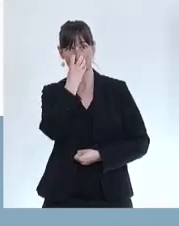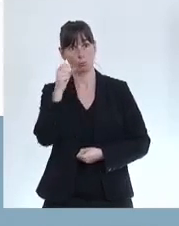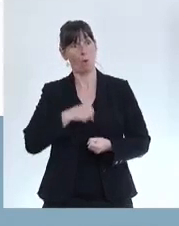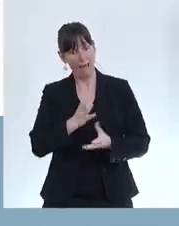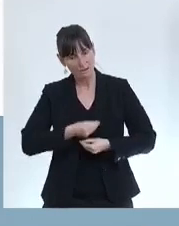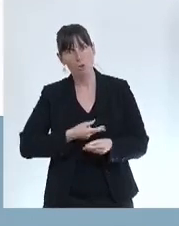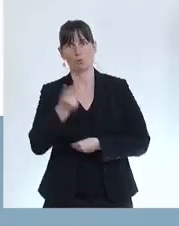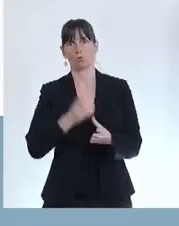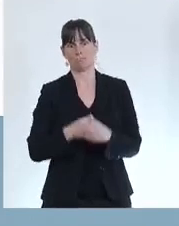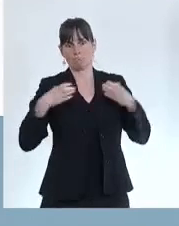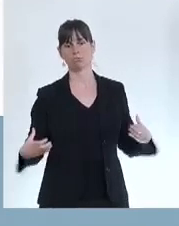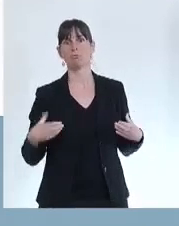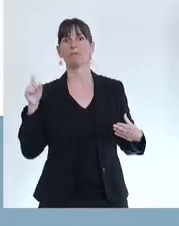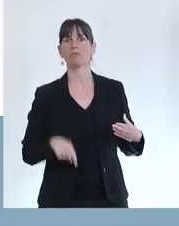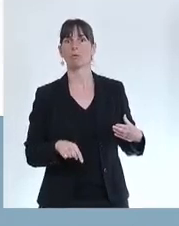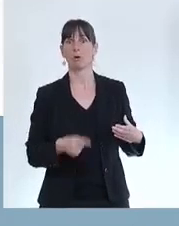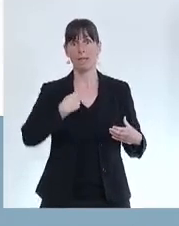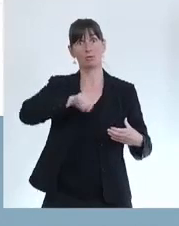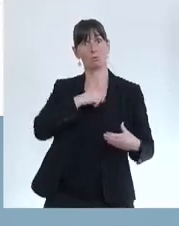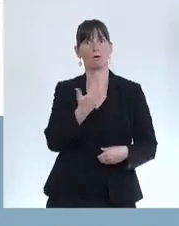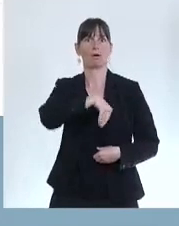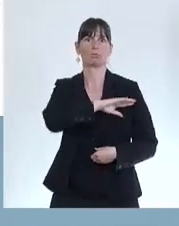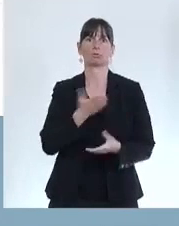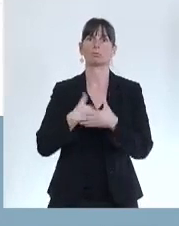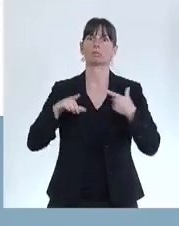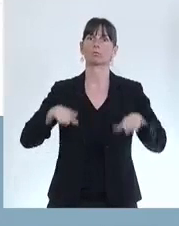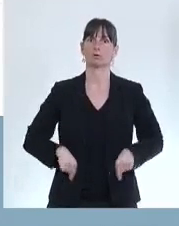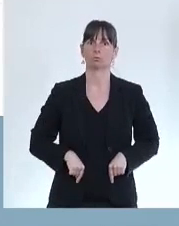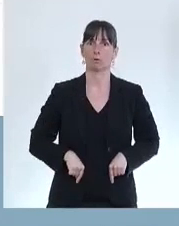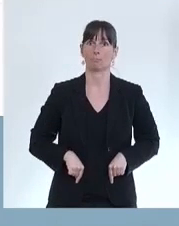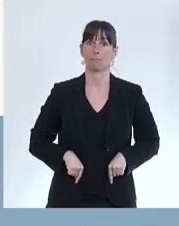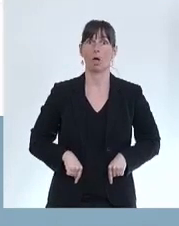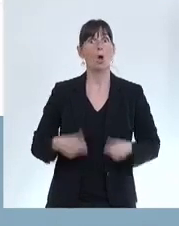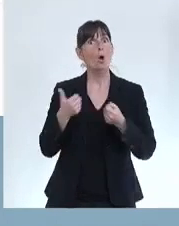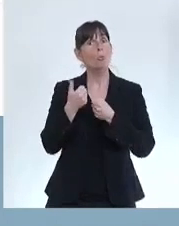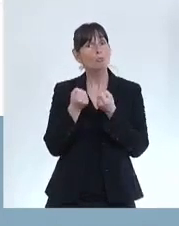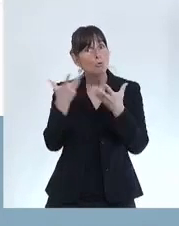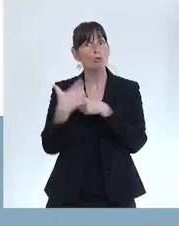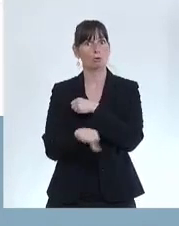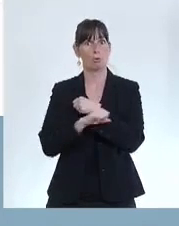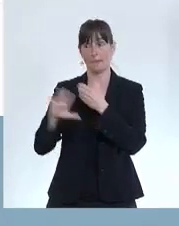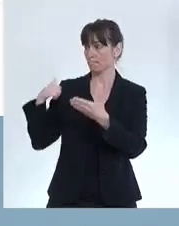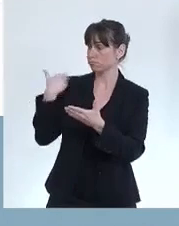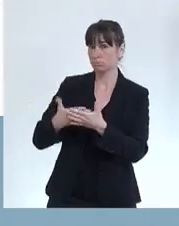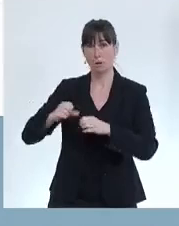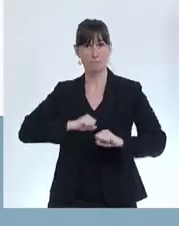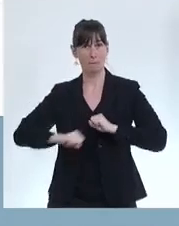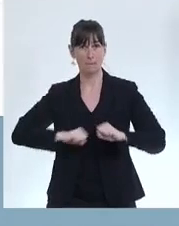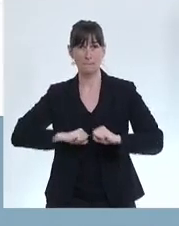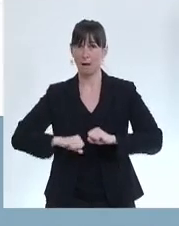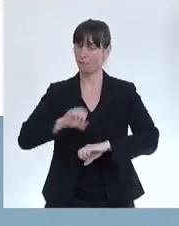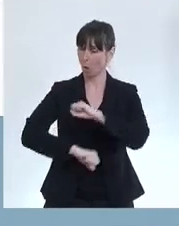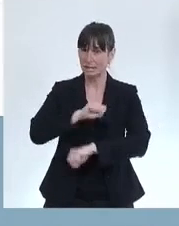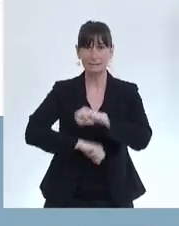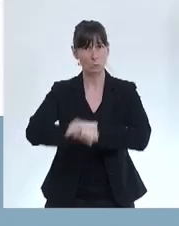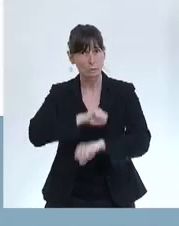C'est la responsabilité du gouvernement et nous avons tout mis en œuvre depuis plusieurs semaines pour faire en sorte d'augmenter